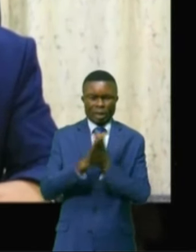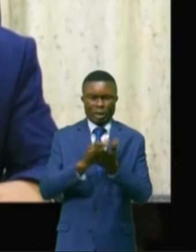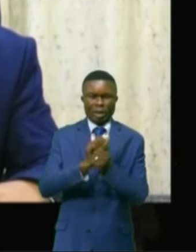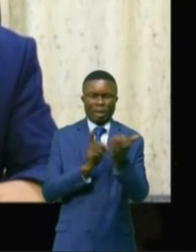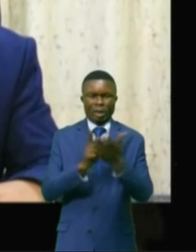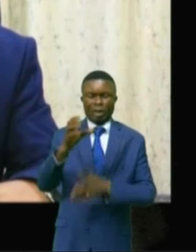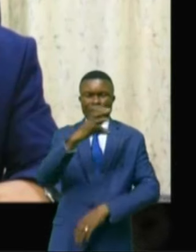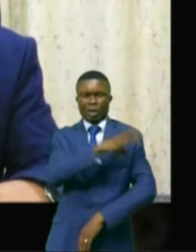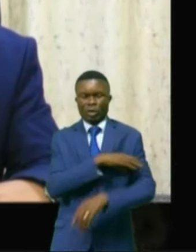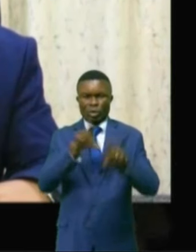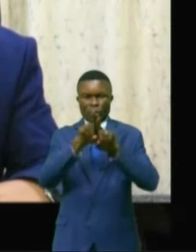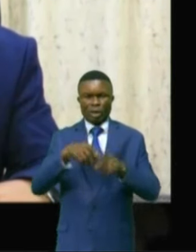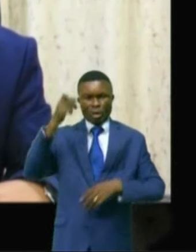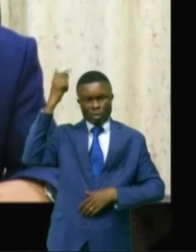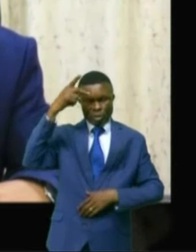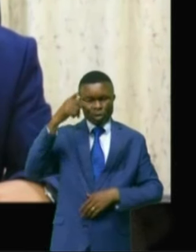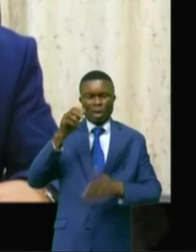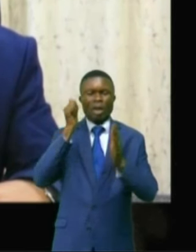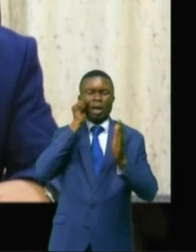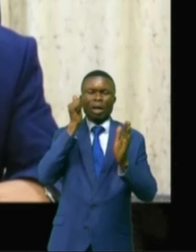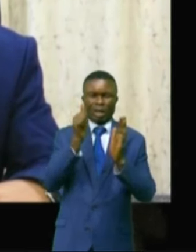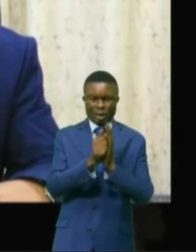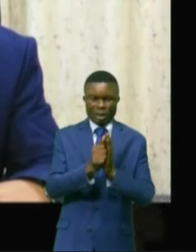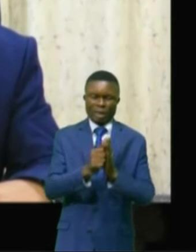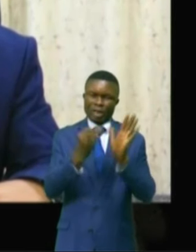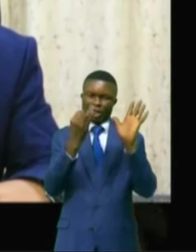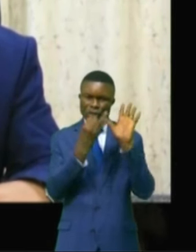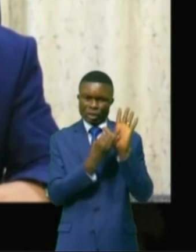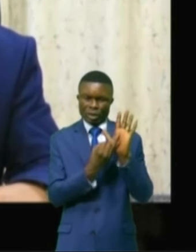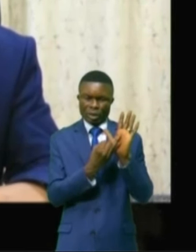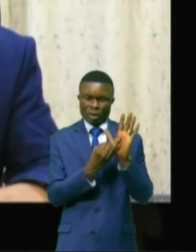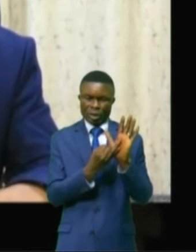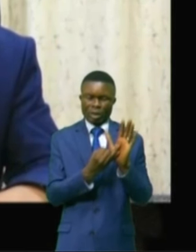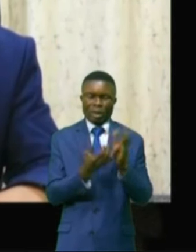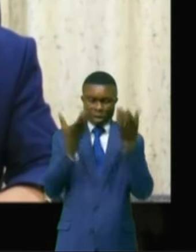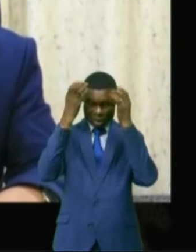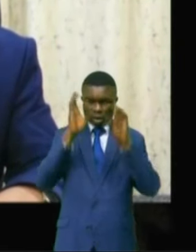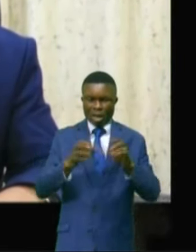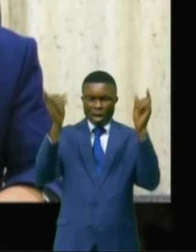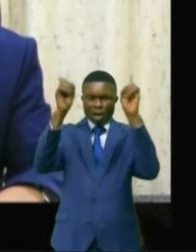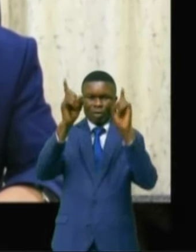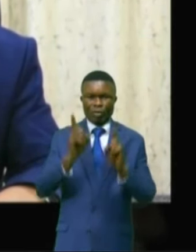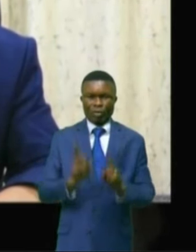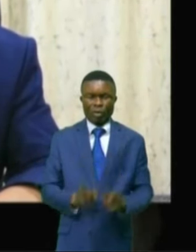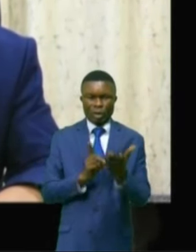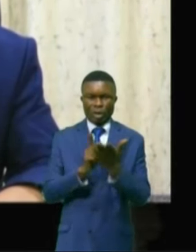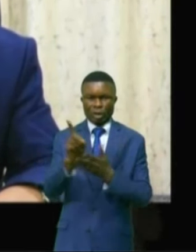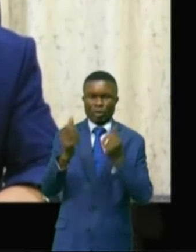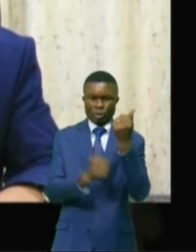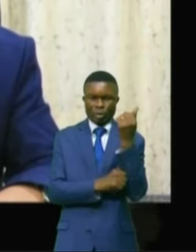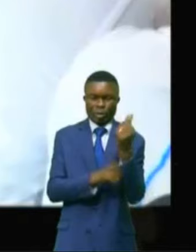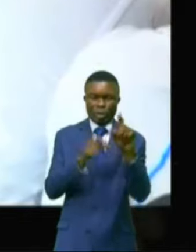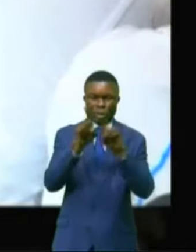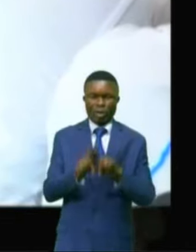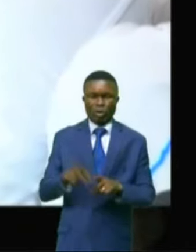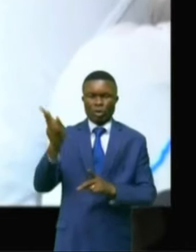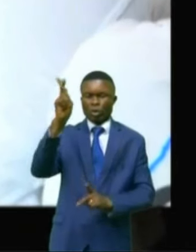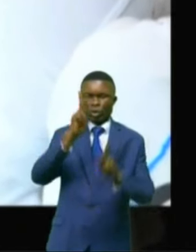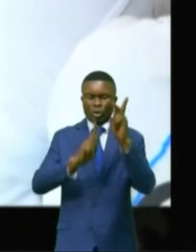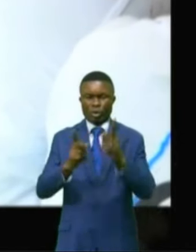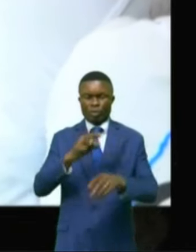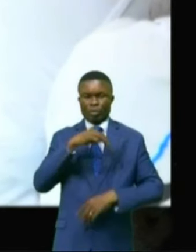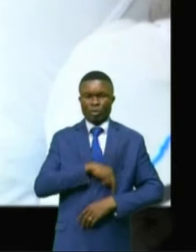et politiques et de l'article 7 de la charte africaine des droits de l'homme et des peuples. Ces